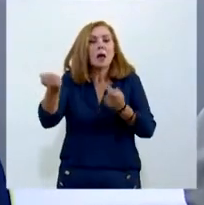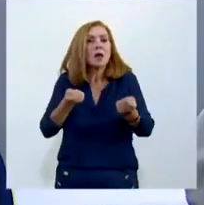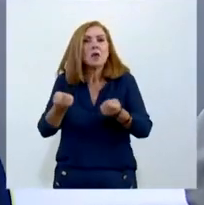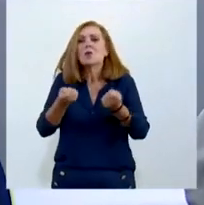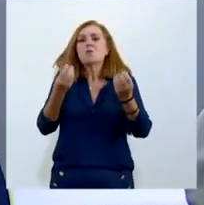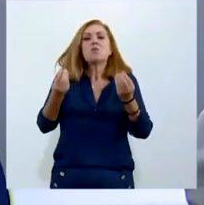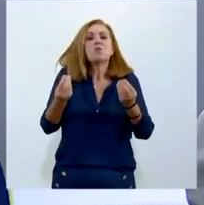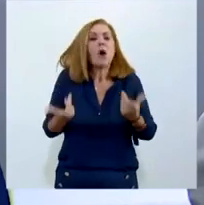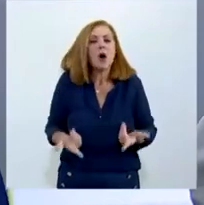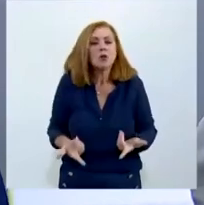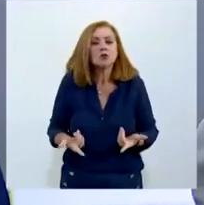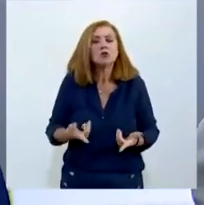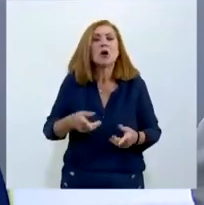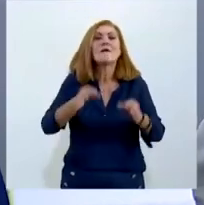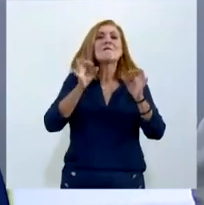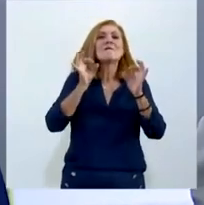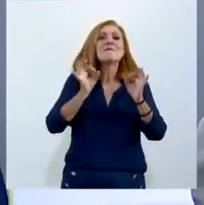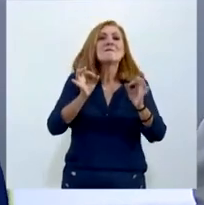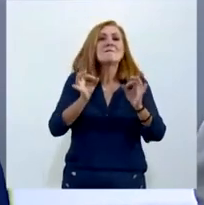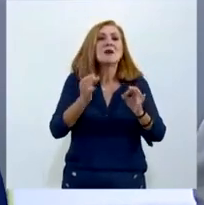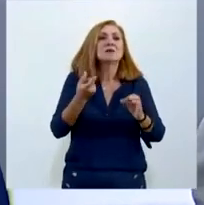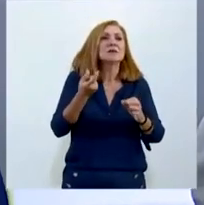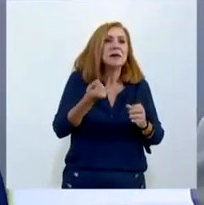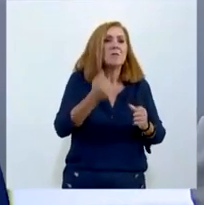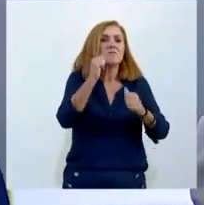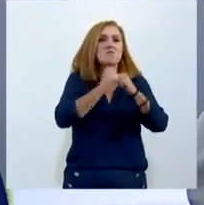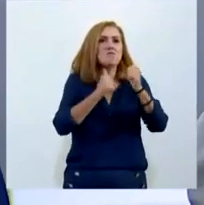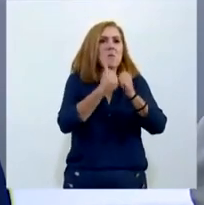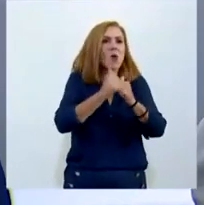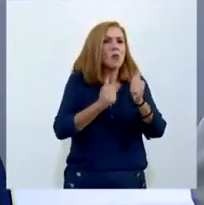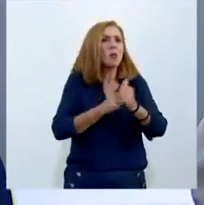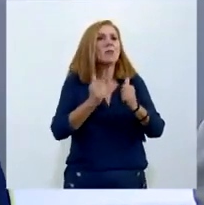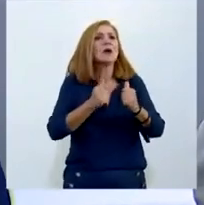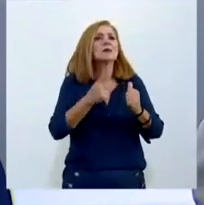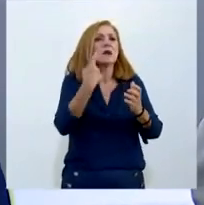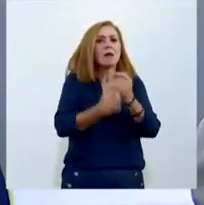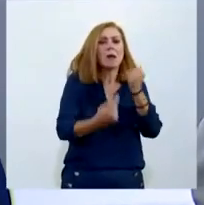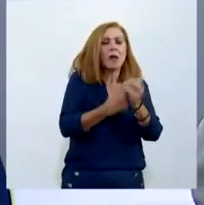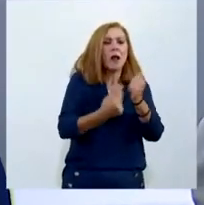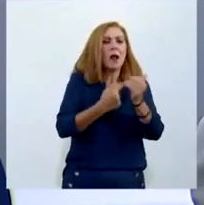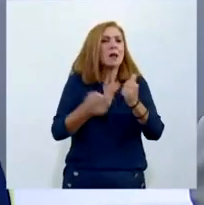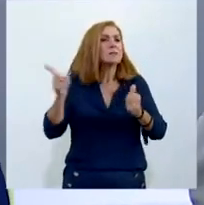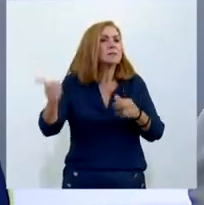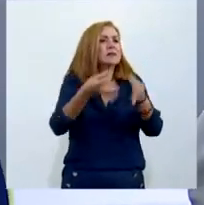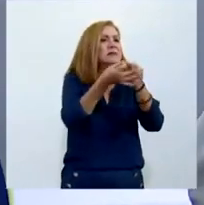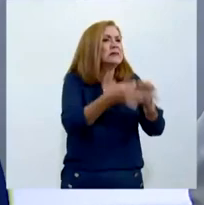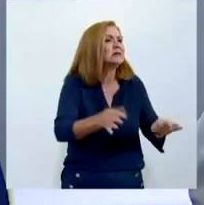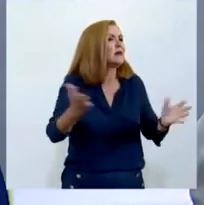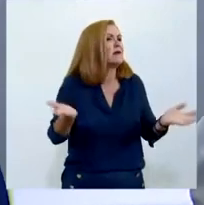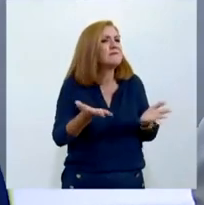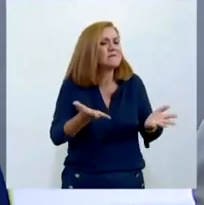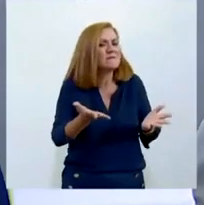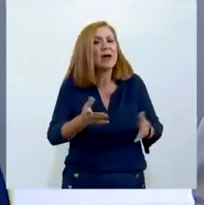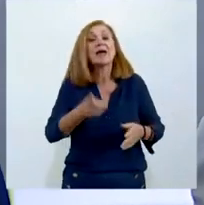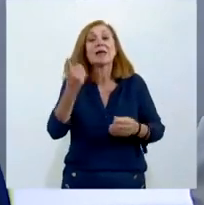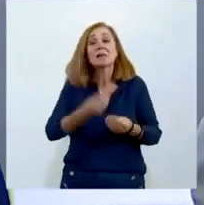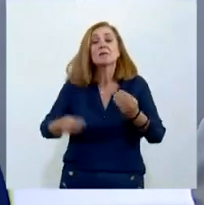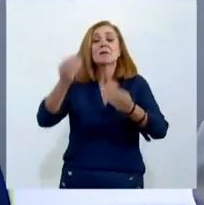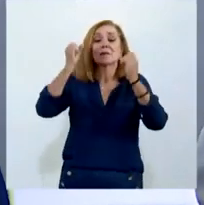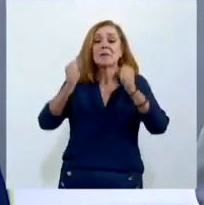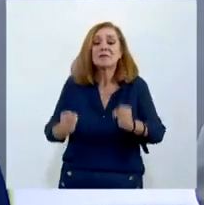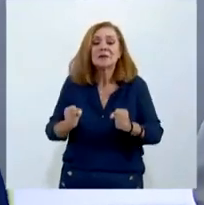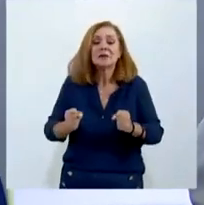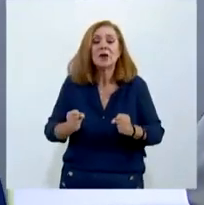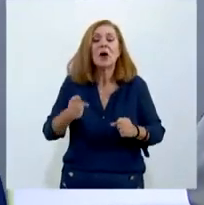η κυβέρνηση τις ελλείψεις φυσικών πόρων και υποδομών? Και τέλος, το κυριότερο, κύριε Πρόεδρε, πώς θα αντιμετωπίσει η κυβέρνηση την